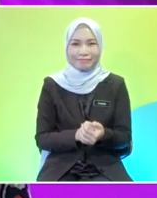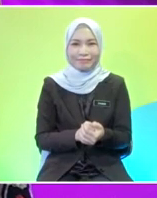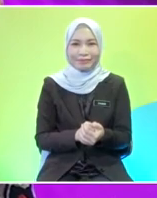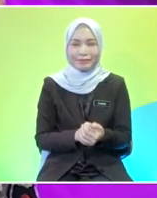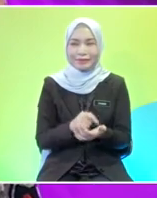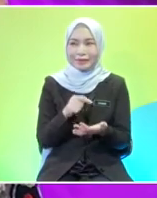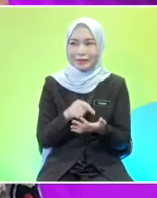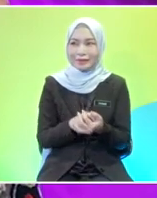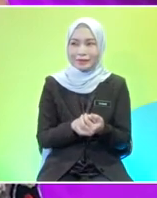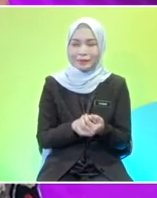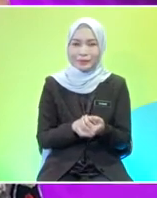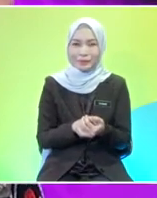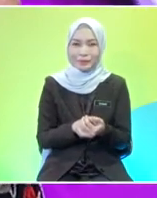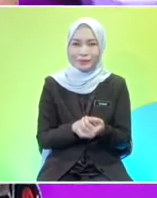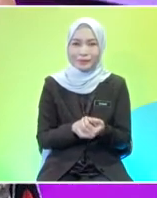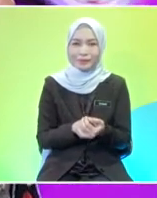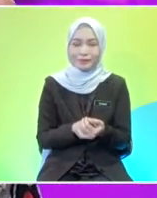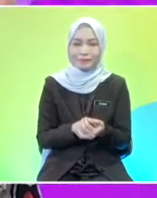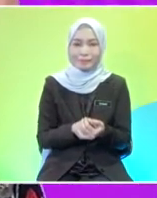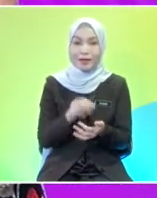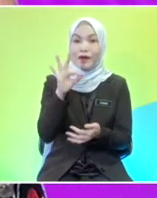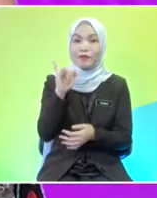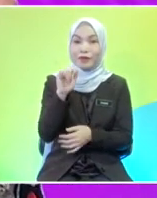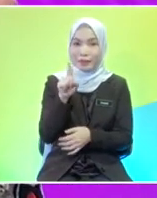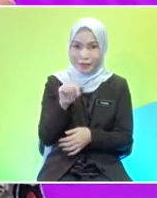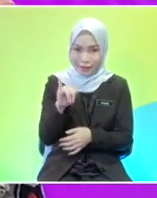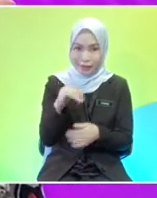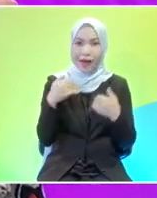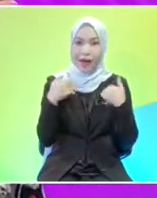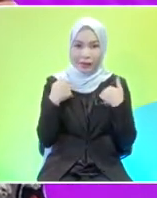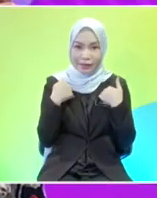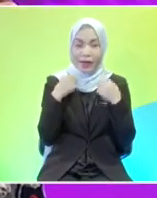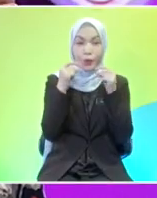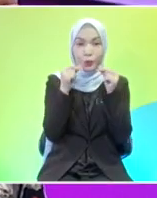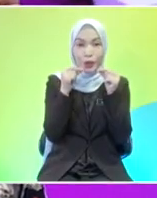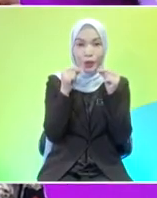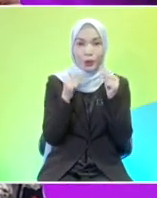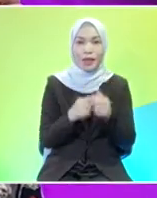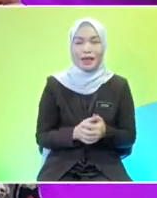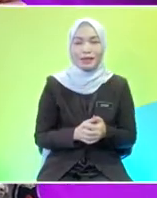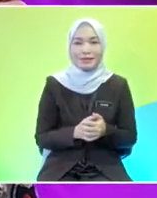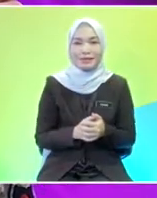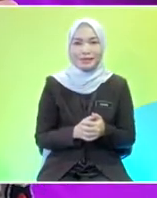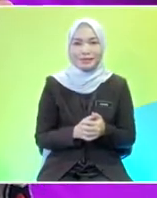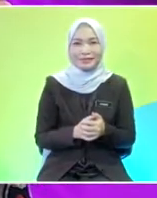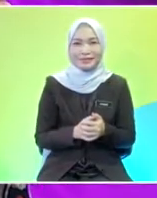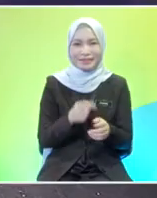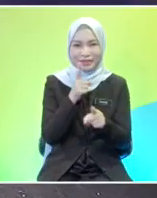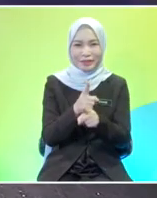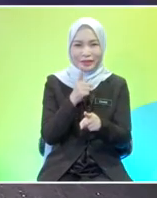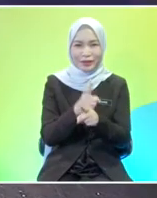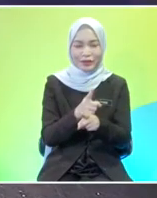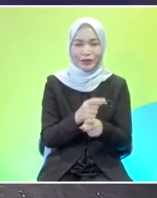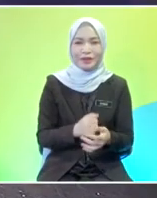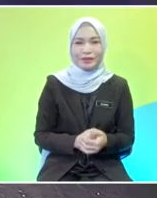ulang dan baca bismillah Fizi ada gula-gula betul cepat